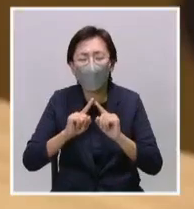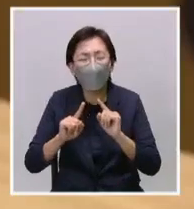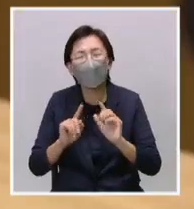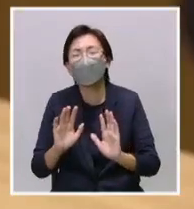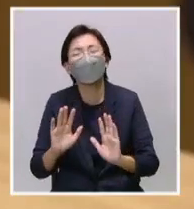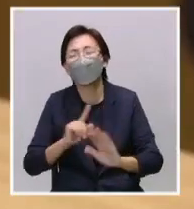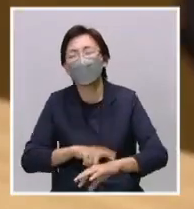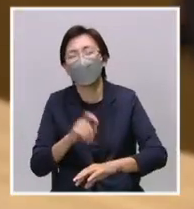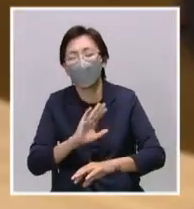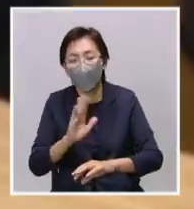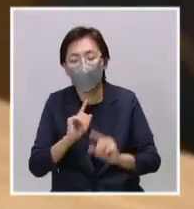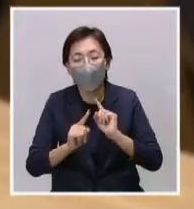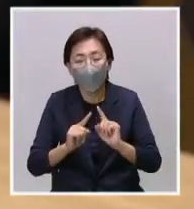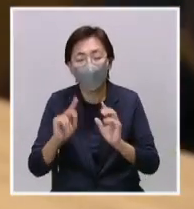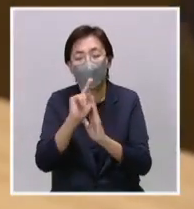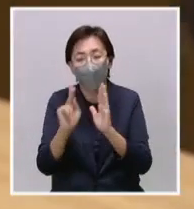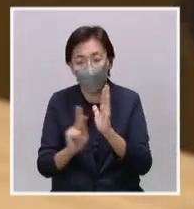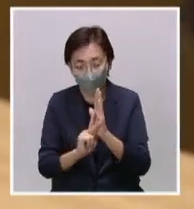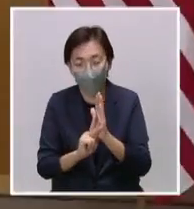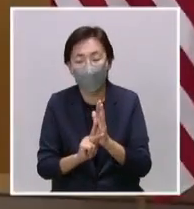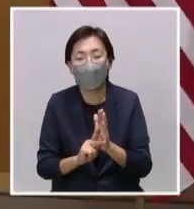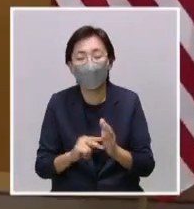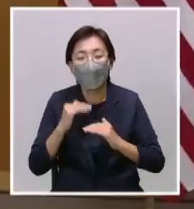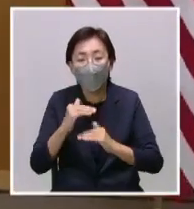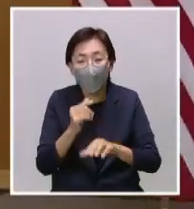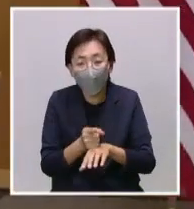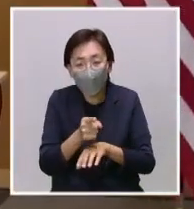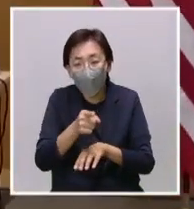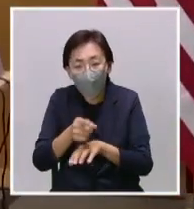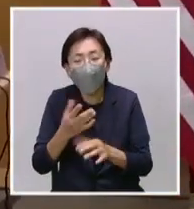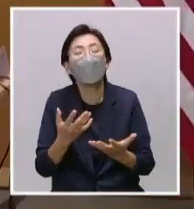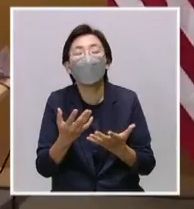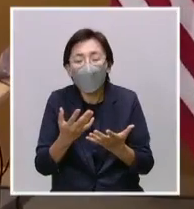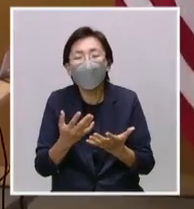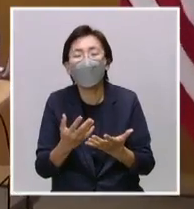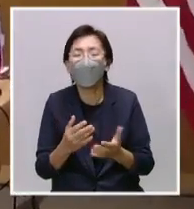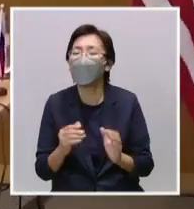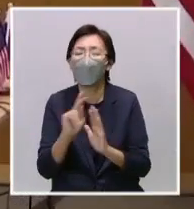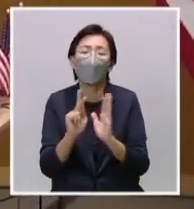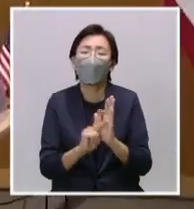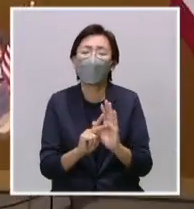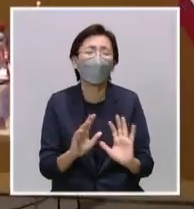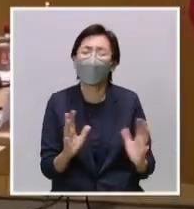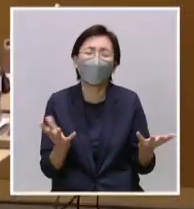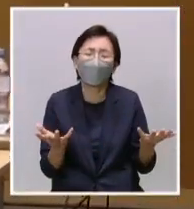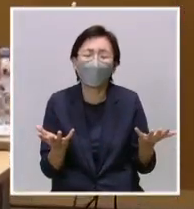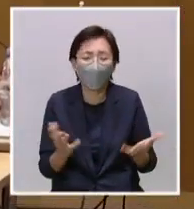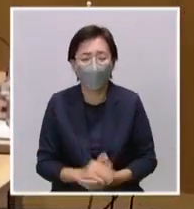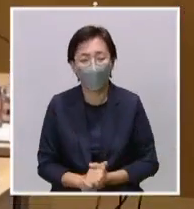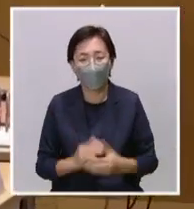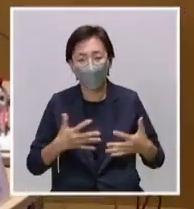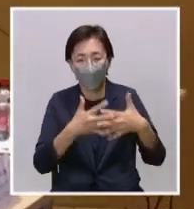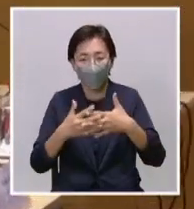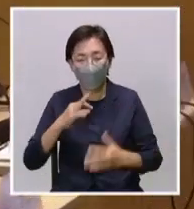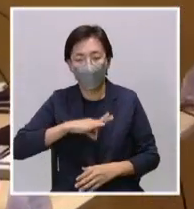แล้วอย่างเช่นสนธิสัญญาจำกัดจำนวนขีปนาวุธที่หมดอายุไปก่อนหน้านี้แล้วสั่งอเมริกาว่าอย่างไรบ้างนะ